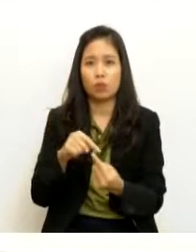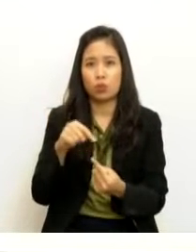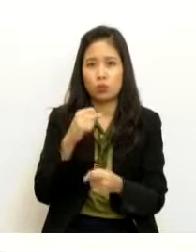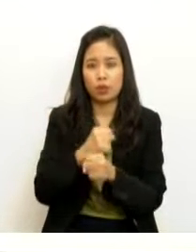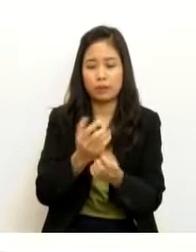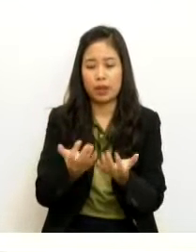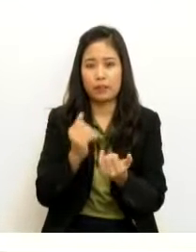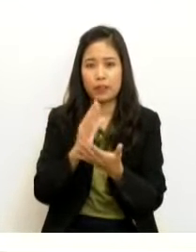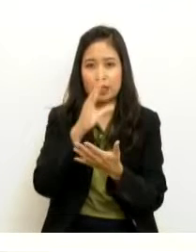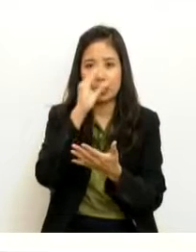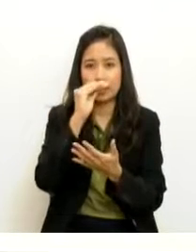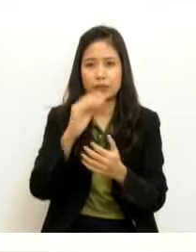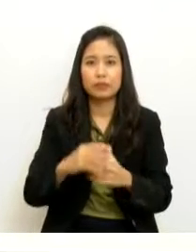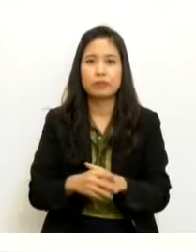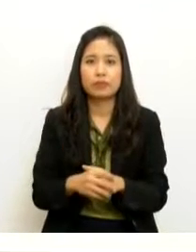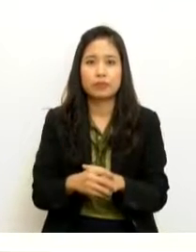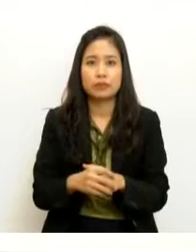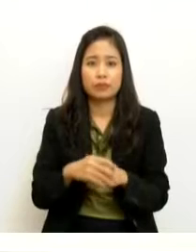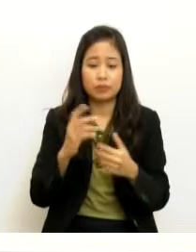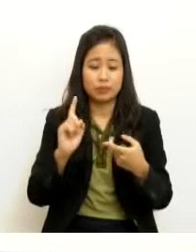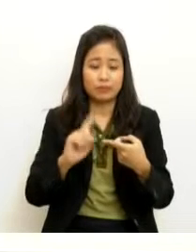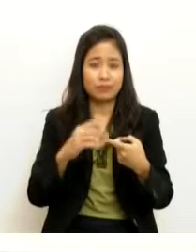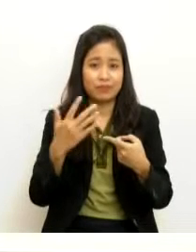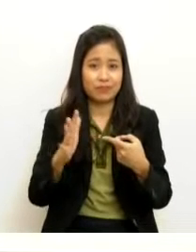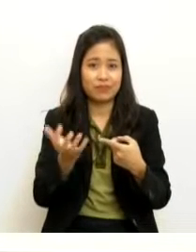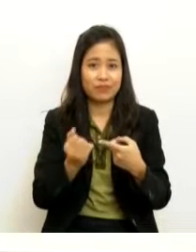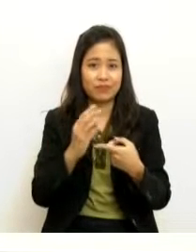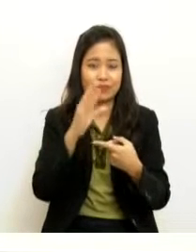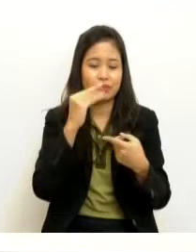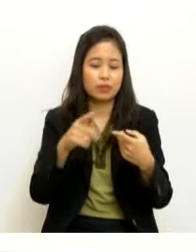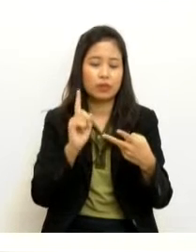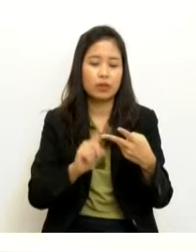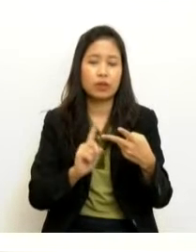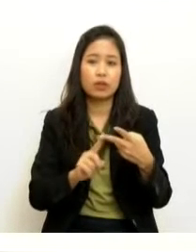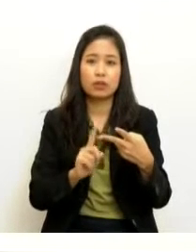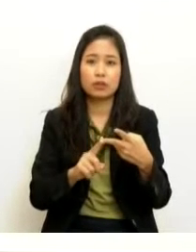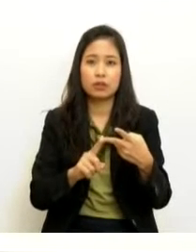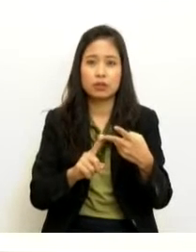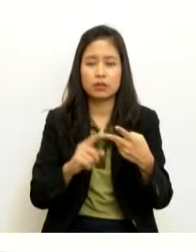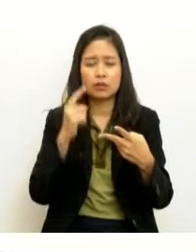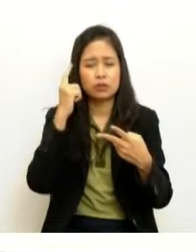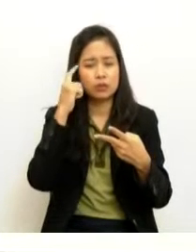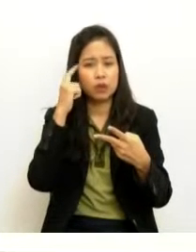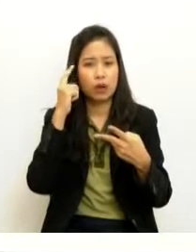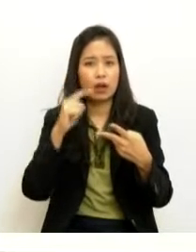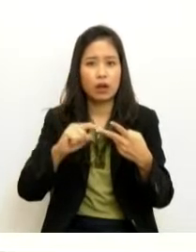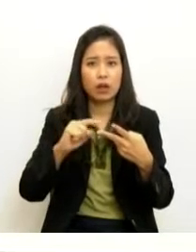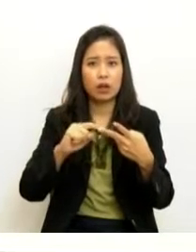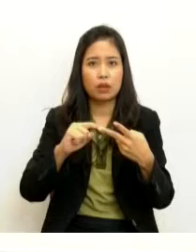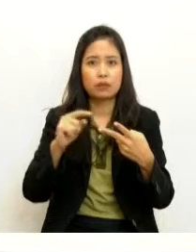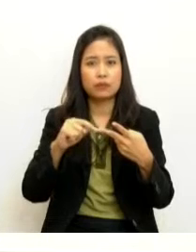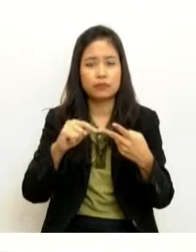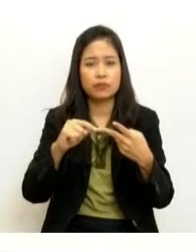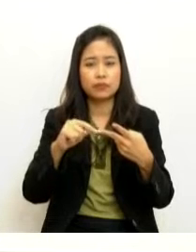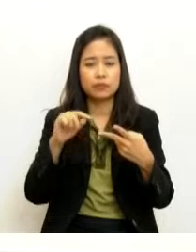นักเรียนครับนี่คือประเด็นที่1ส่วนประเด็นที่2เนี่ยผมคิดว่าก็เป็นเรื่องอีกเรื่อง